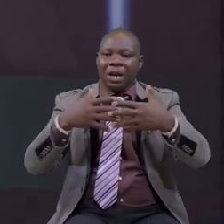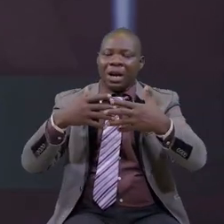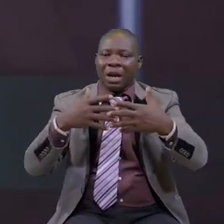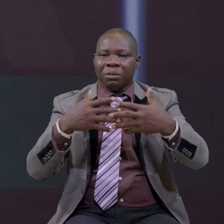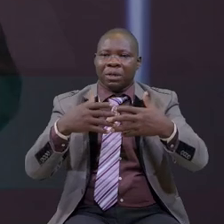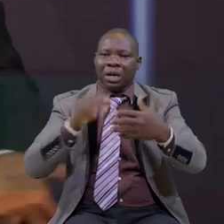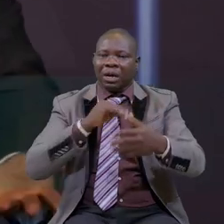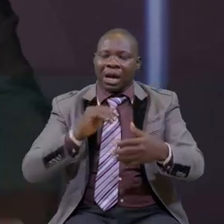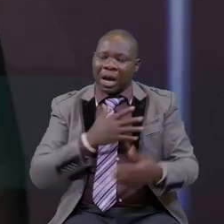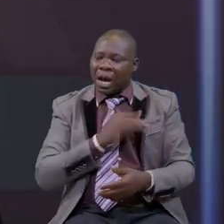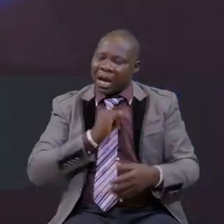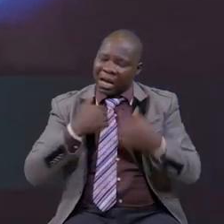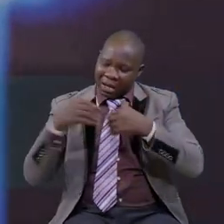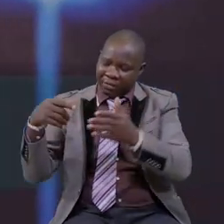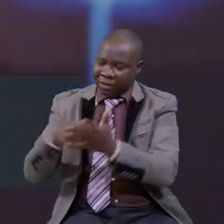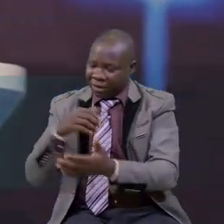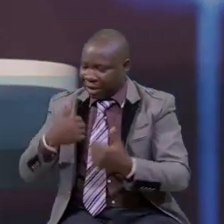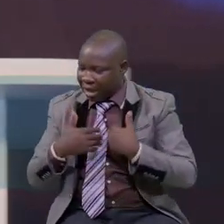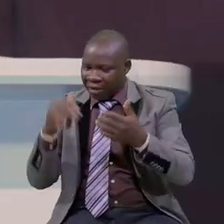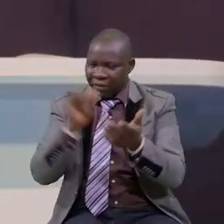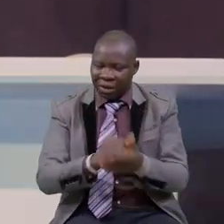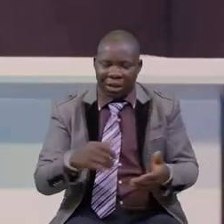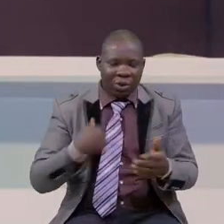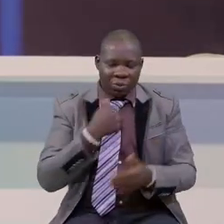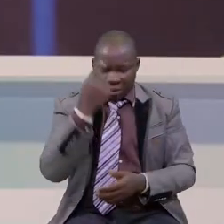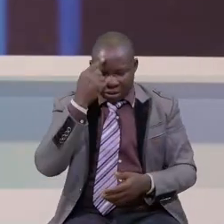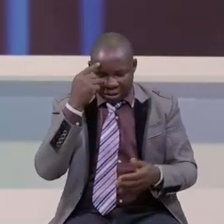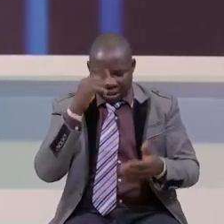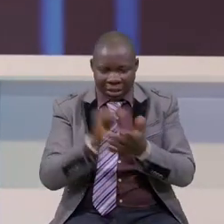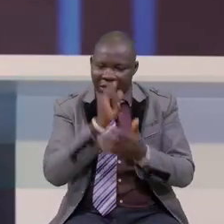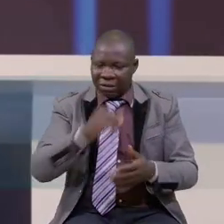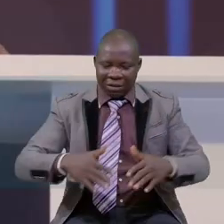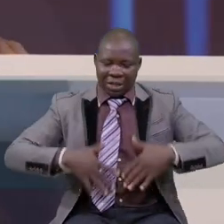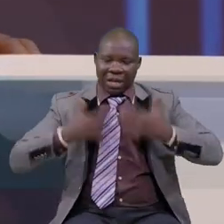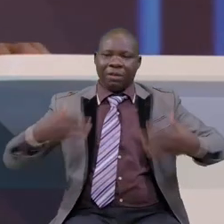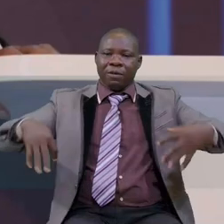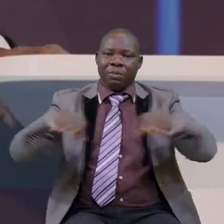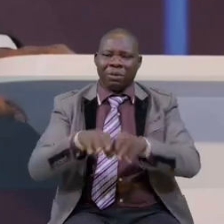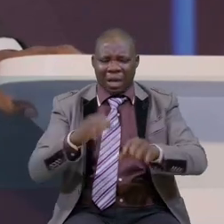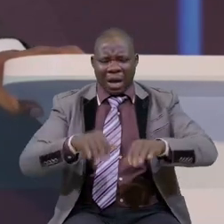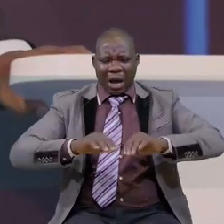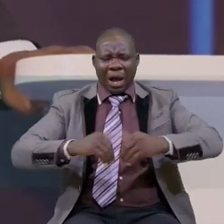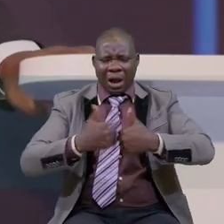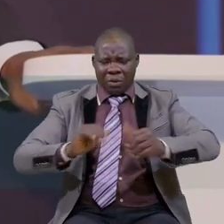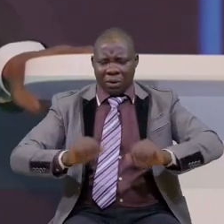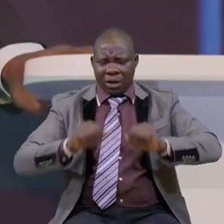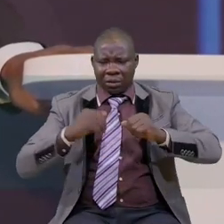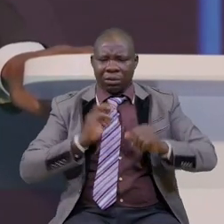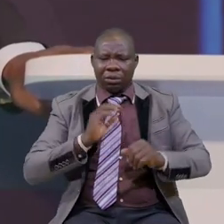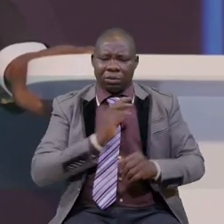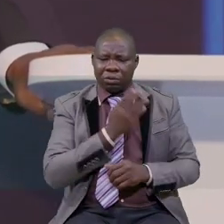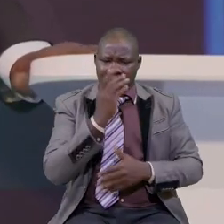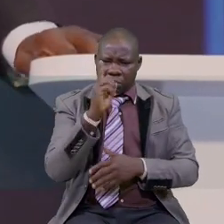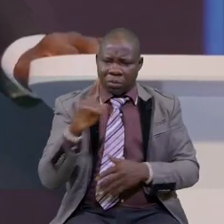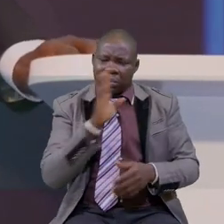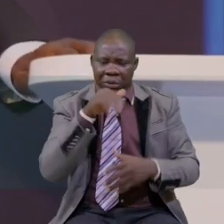ce sont les essentiels de la vie. Ah, quelqu'un peut être dans cette vie et il n'a pas ceci, il n'a pas cela. Et nous oublions qu'il y a